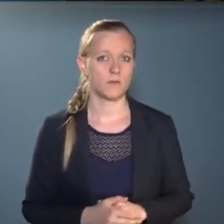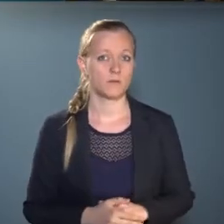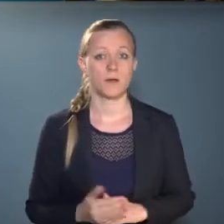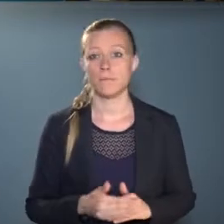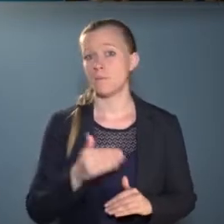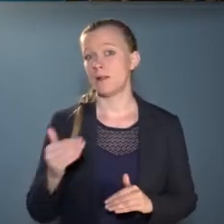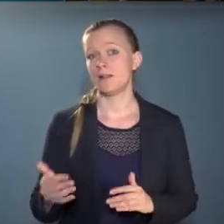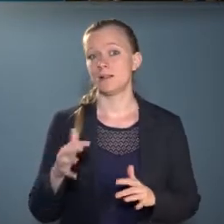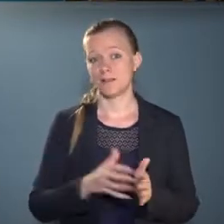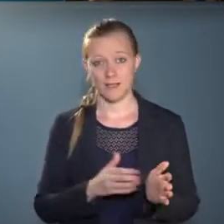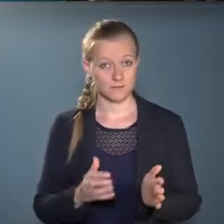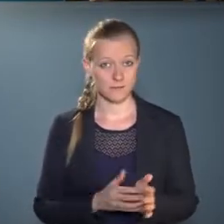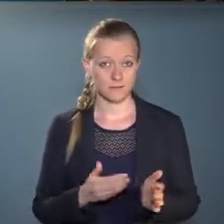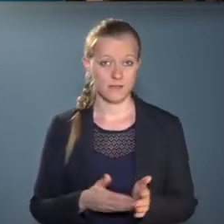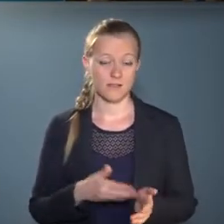mellette a